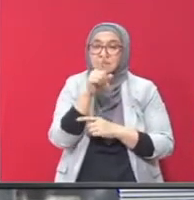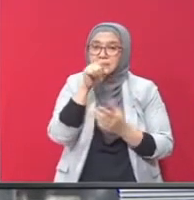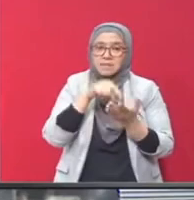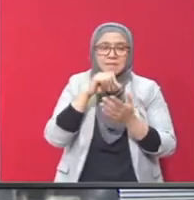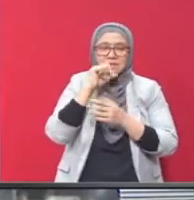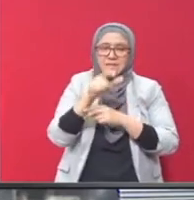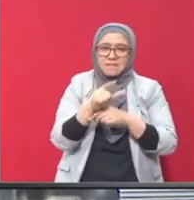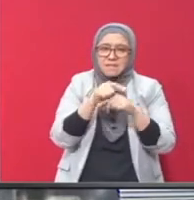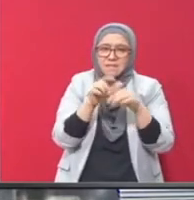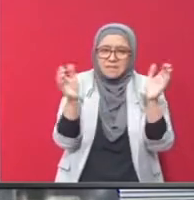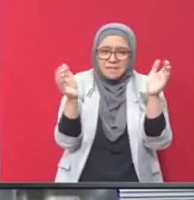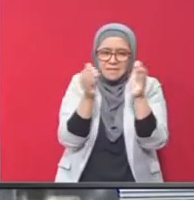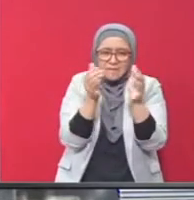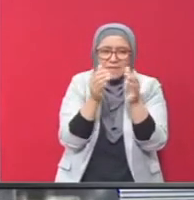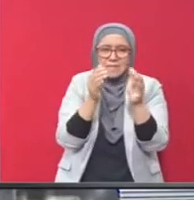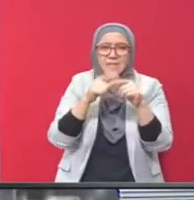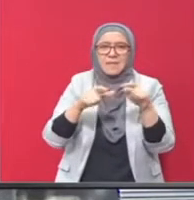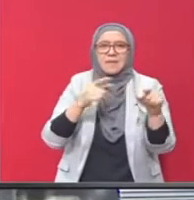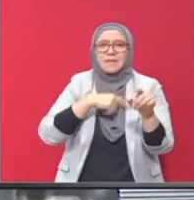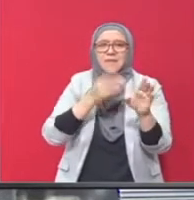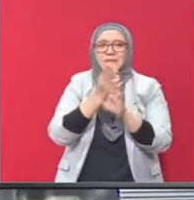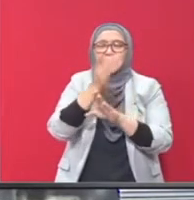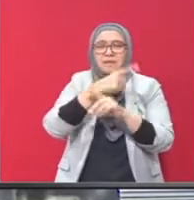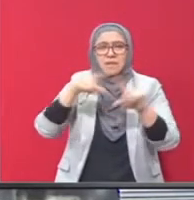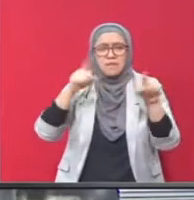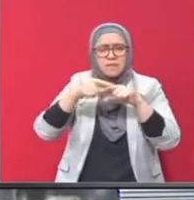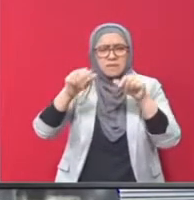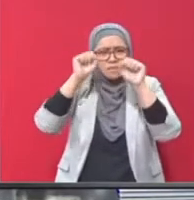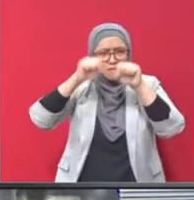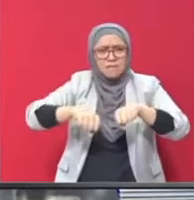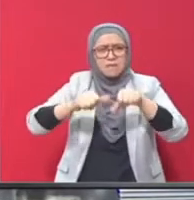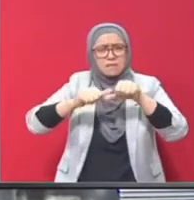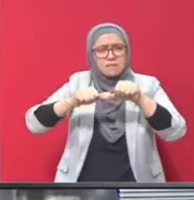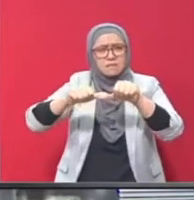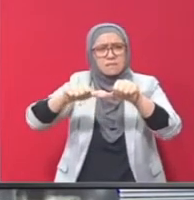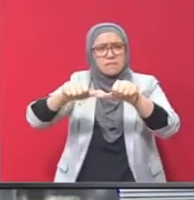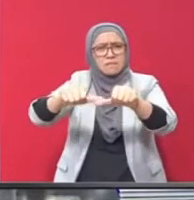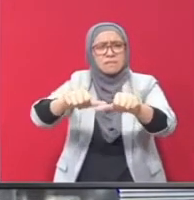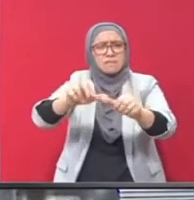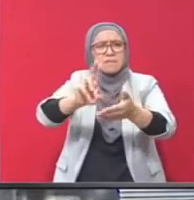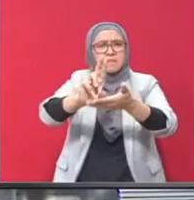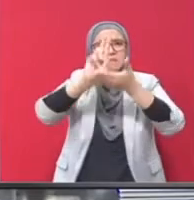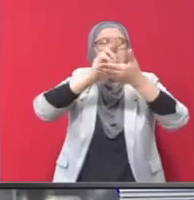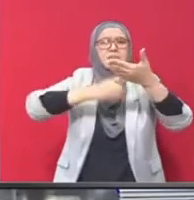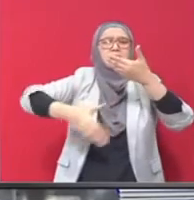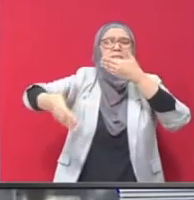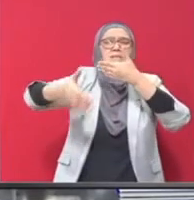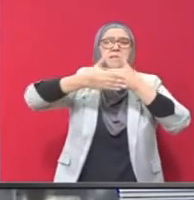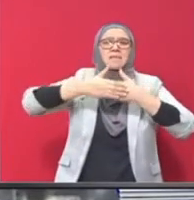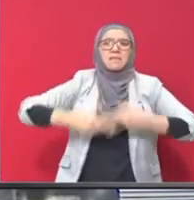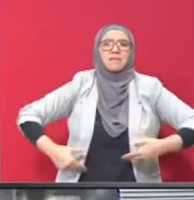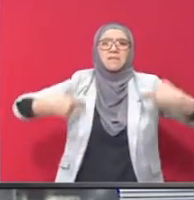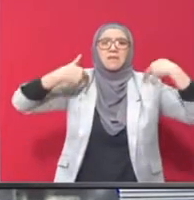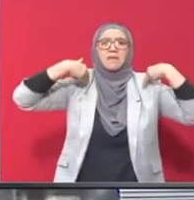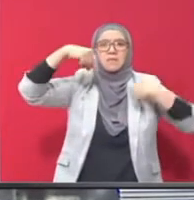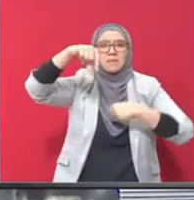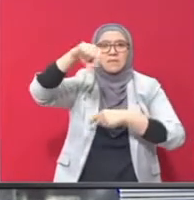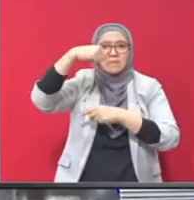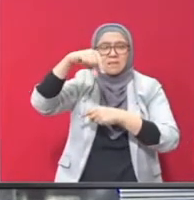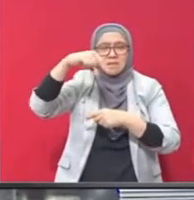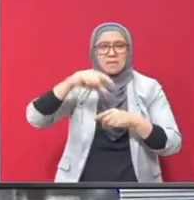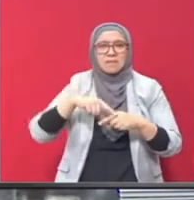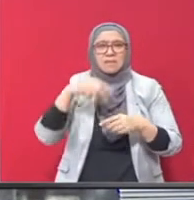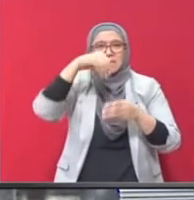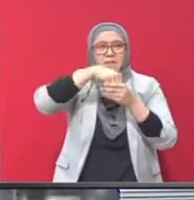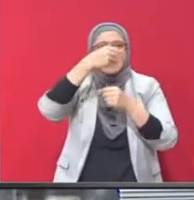panduan tetapi membolehkan mereka mengekalkan kepulihan dan mengamalkan gaya hidup yang berkualiti dalam hal ini